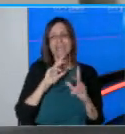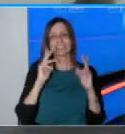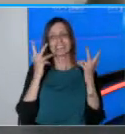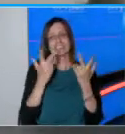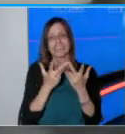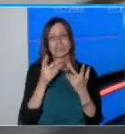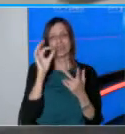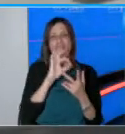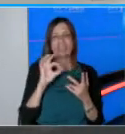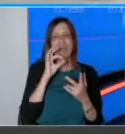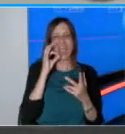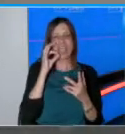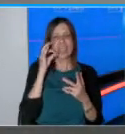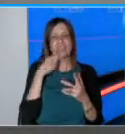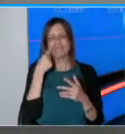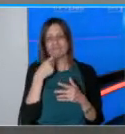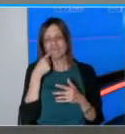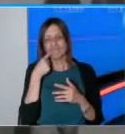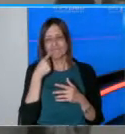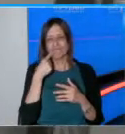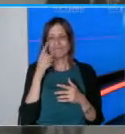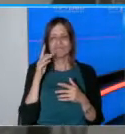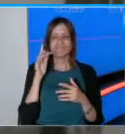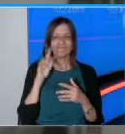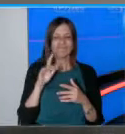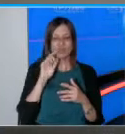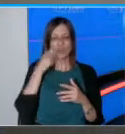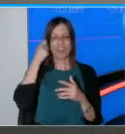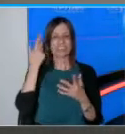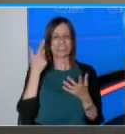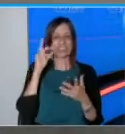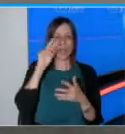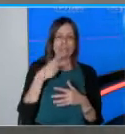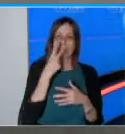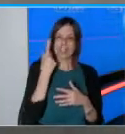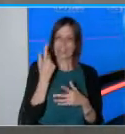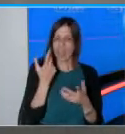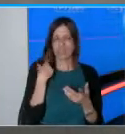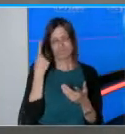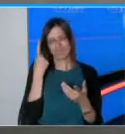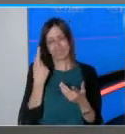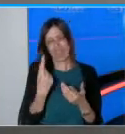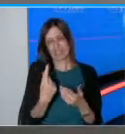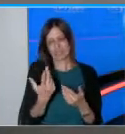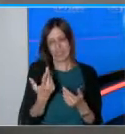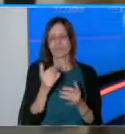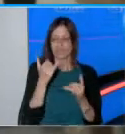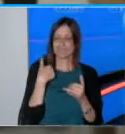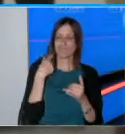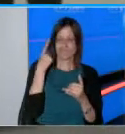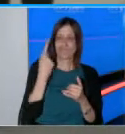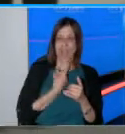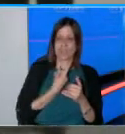עדיין נערות שוביניסטיות, עדיין יציאות ב-2021 שלא היית מתאר לעצמך שעדיין... לא מתאר, מתאר. אני מתאר.